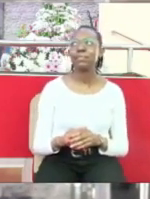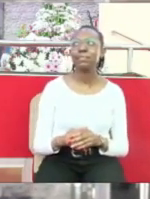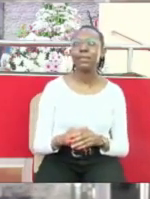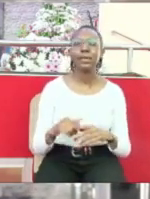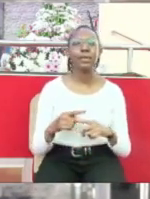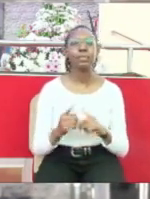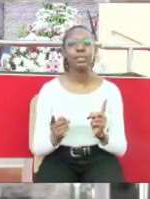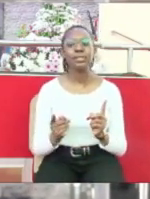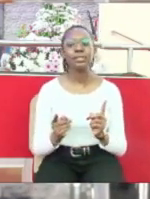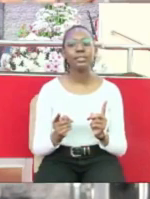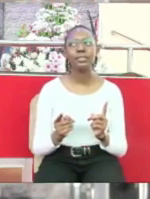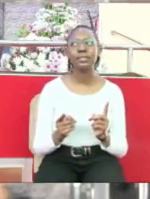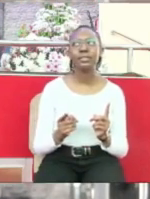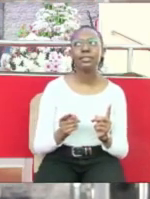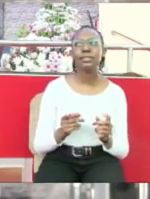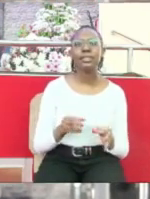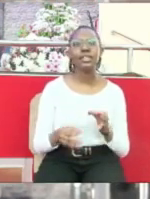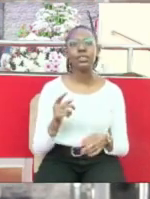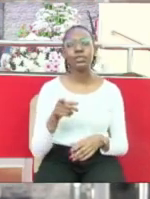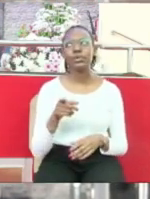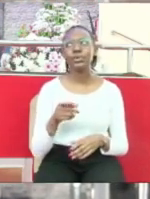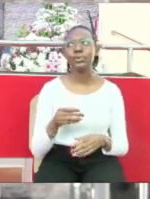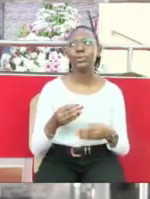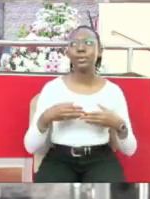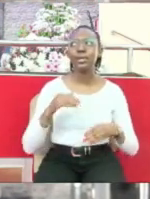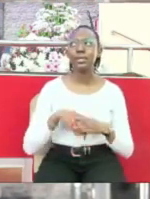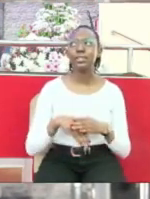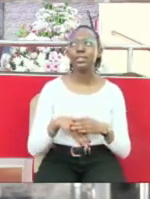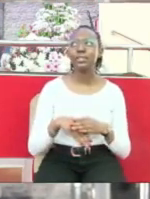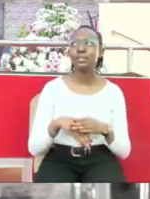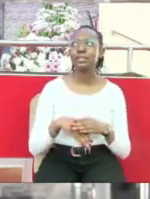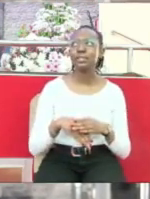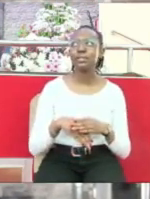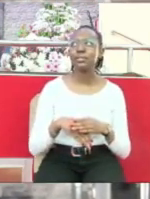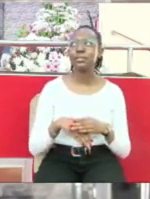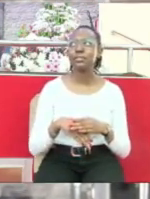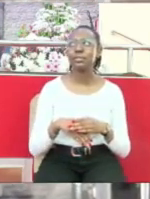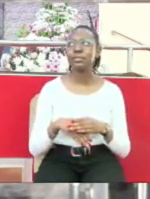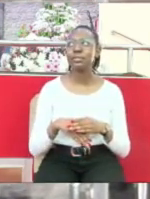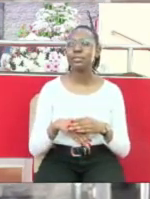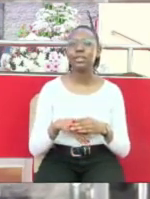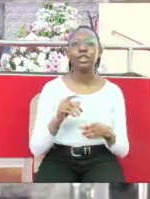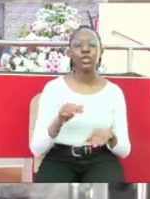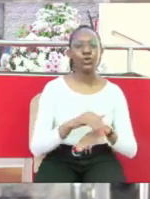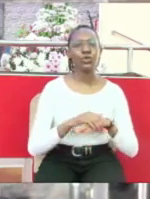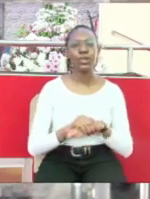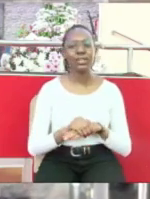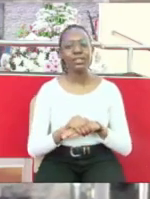Lakini ukiingia hizo kibuts zao, ukute matunda, ukute mandizi, katika hiyo